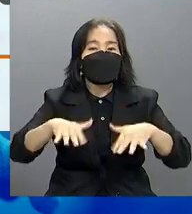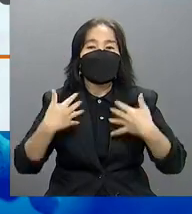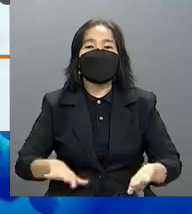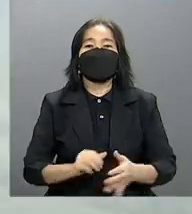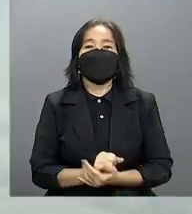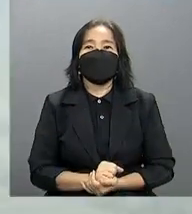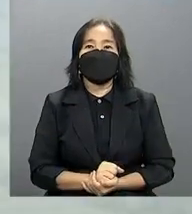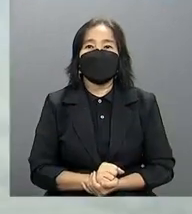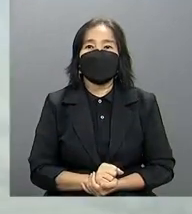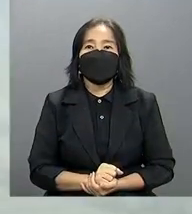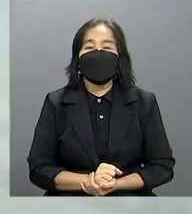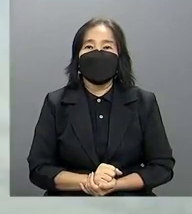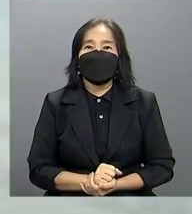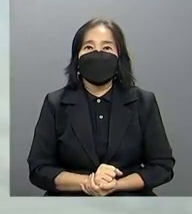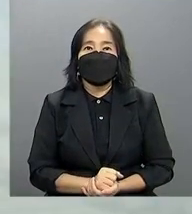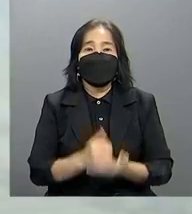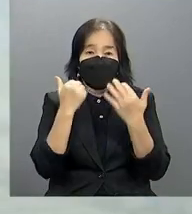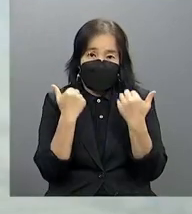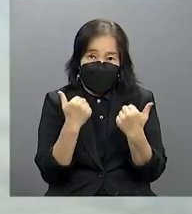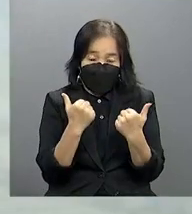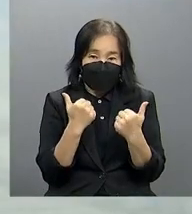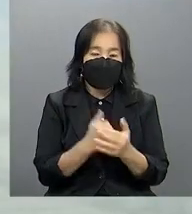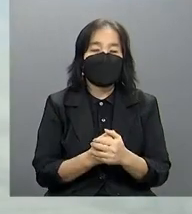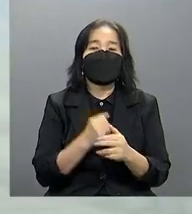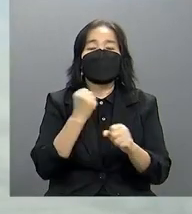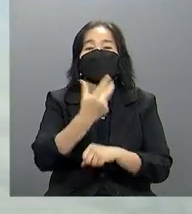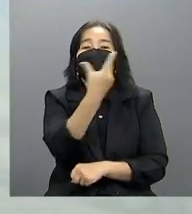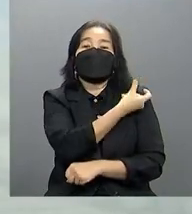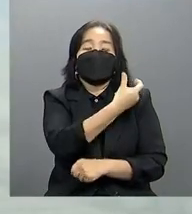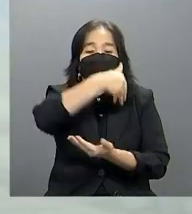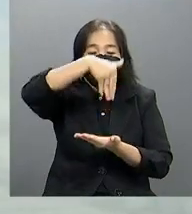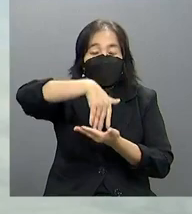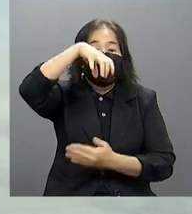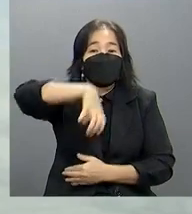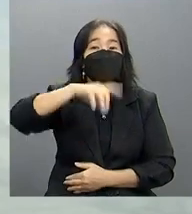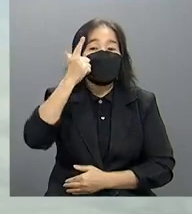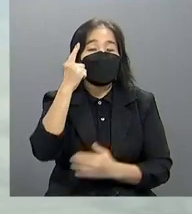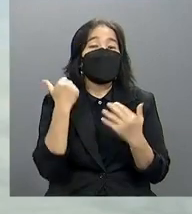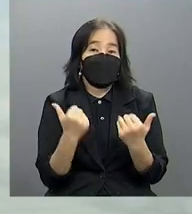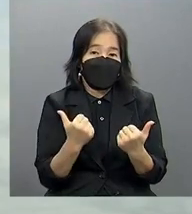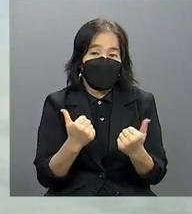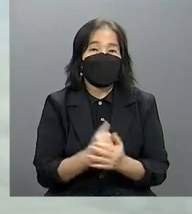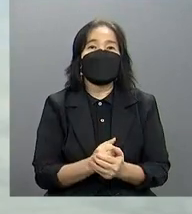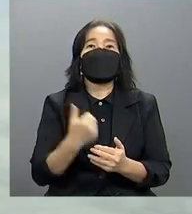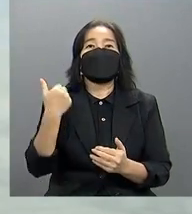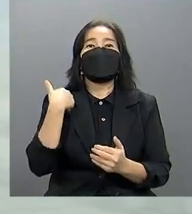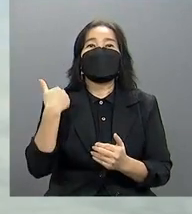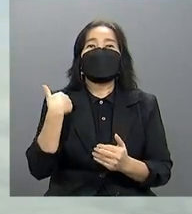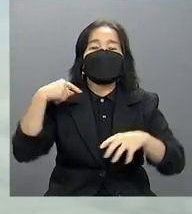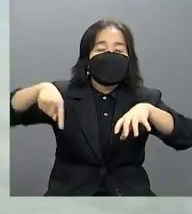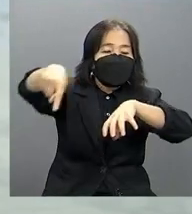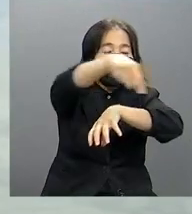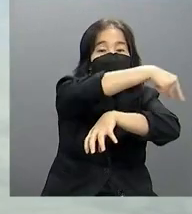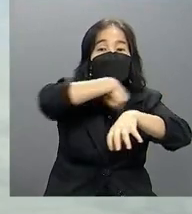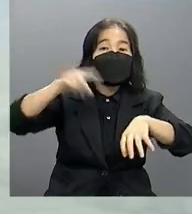สำหรับตอนนี้สถานการณ์การฉีดวัคซีนที่ Impact Arena เมืองทองธานีนะคะการจราจรโดยรอบค่ะก็เป็นสิ่งที่ทาง